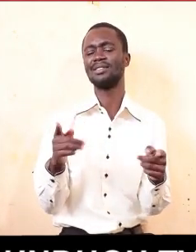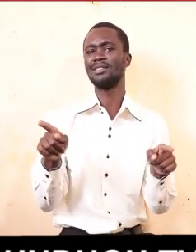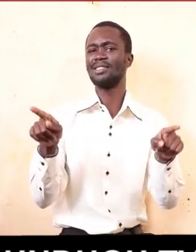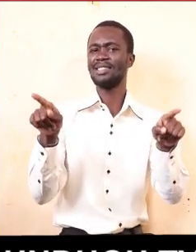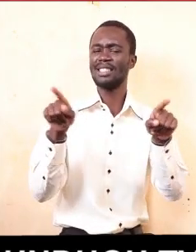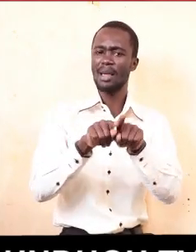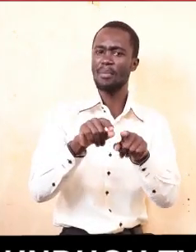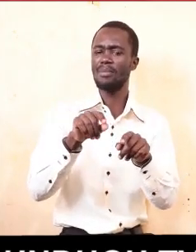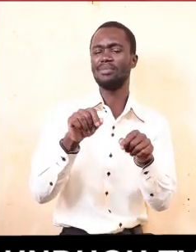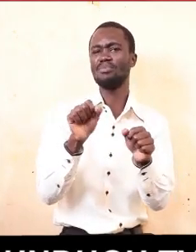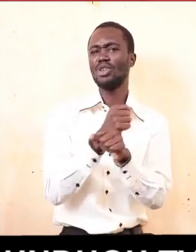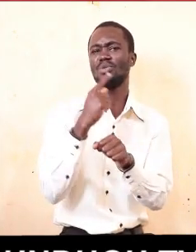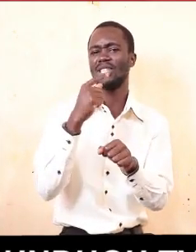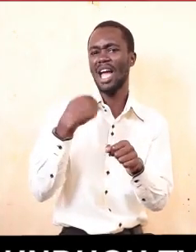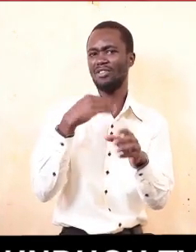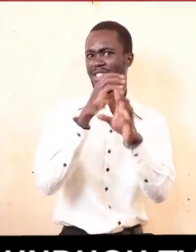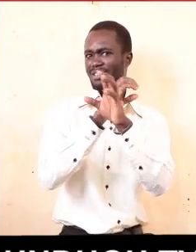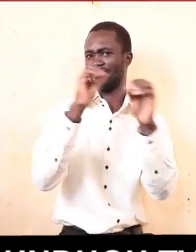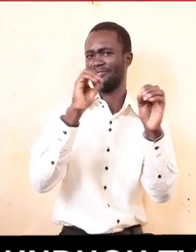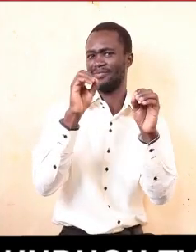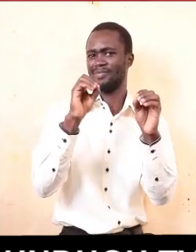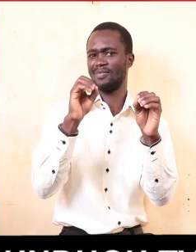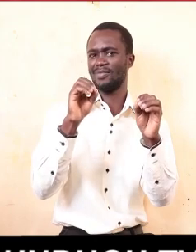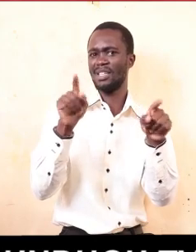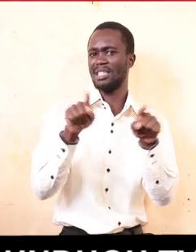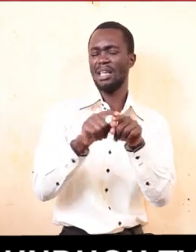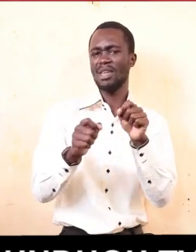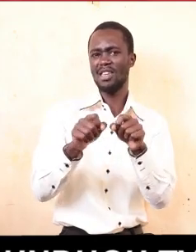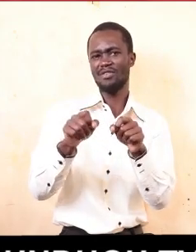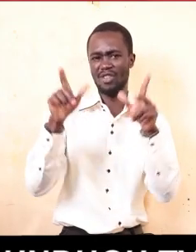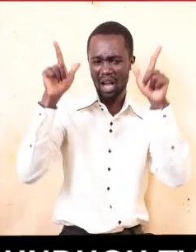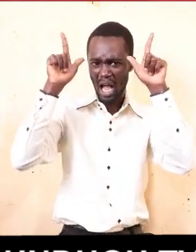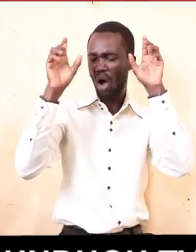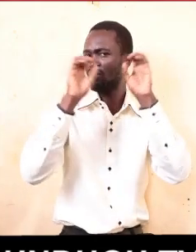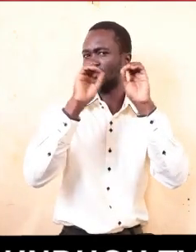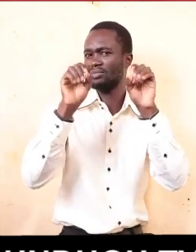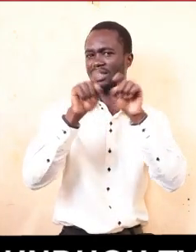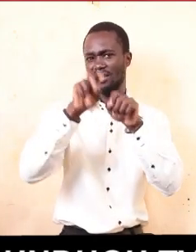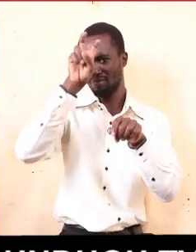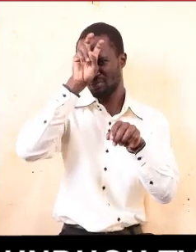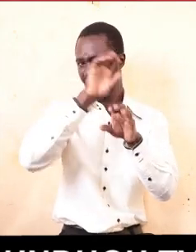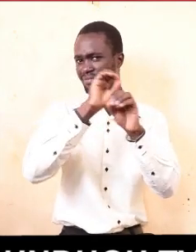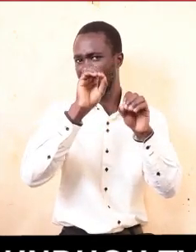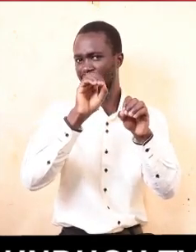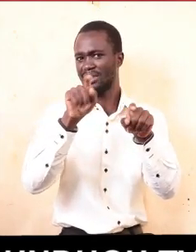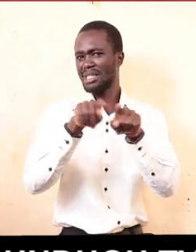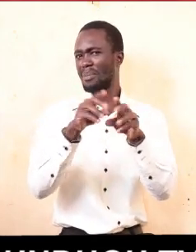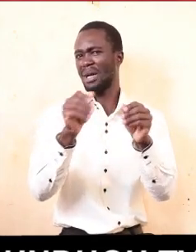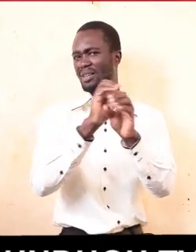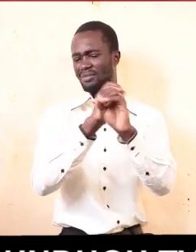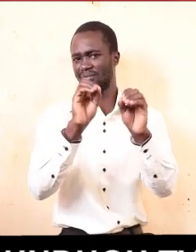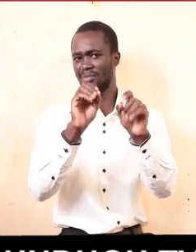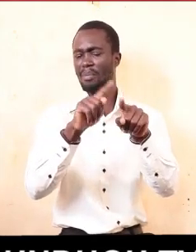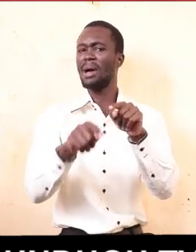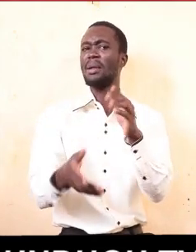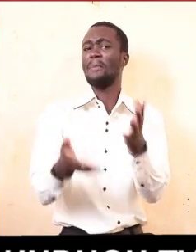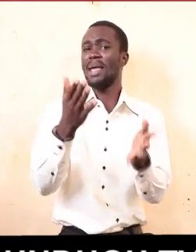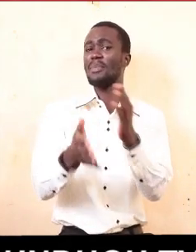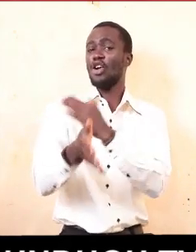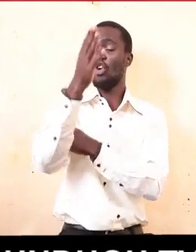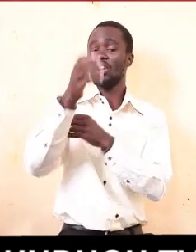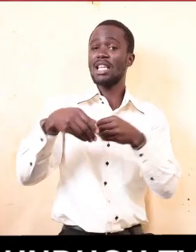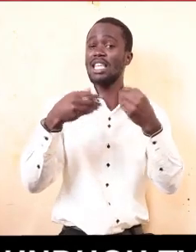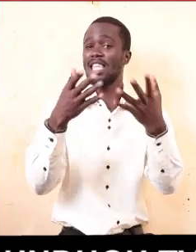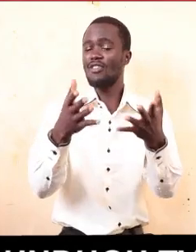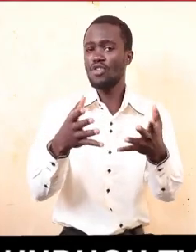ambaye hana kitu. Hata kama hauna ng'ombe, hauna mbuzi, hauna pesa, Mungu huenda amekupa afya